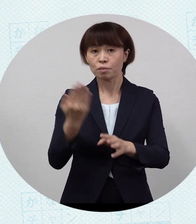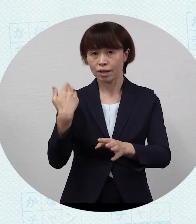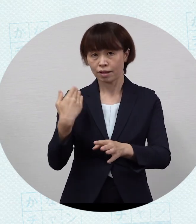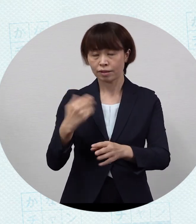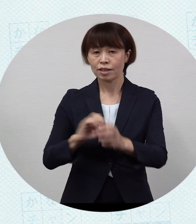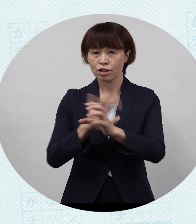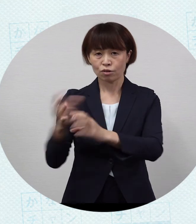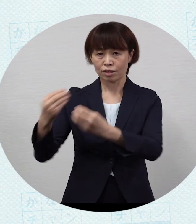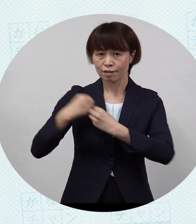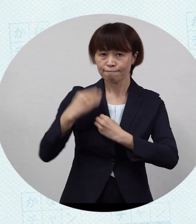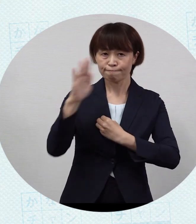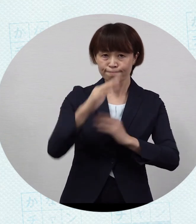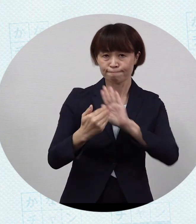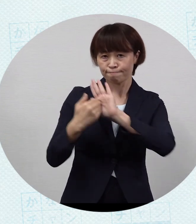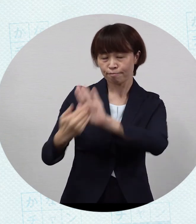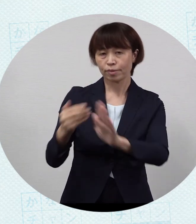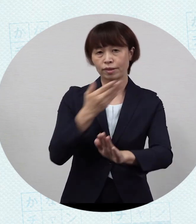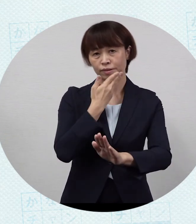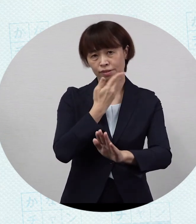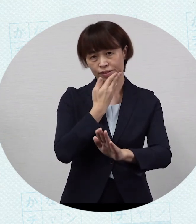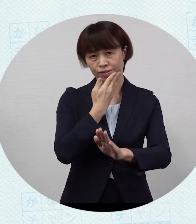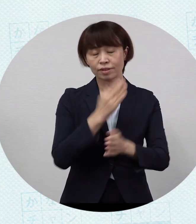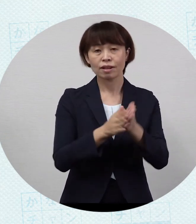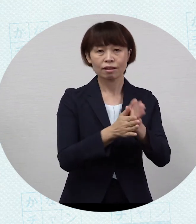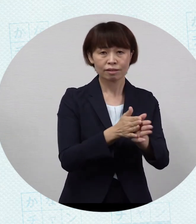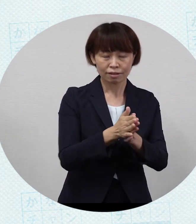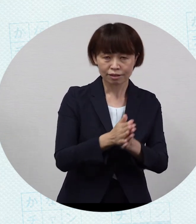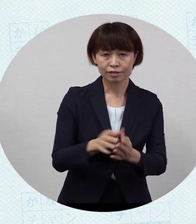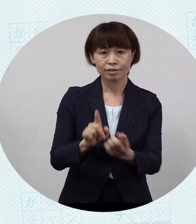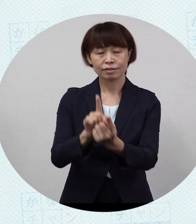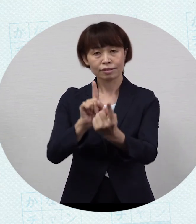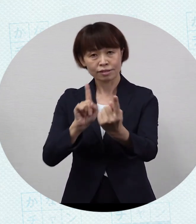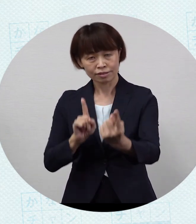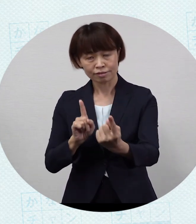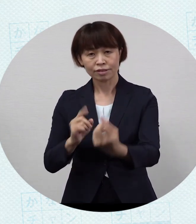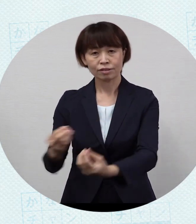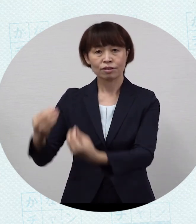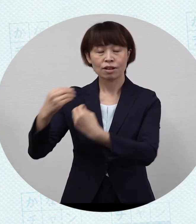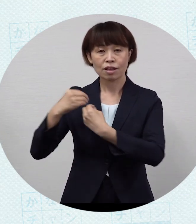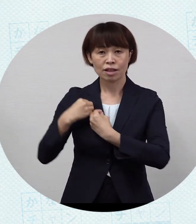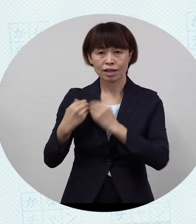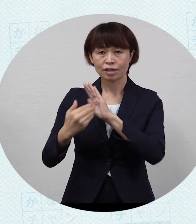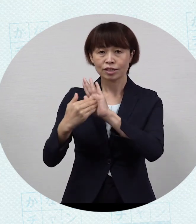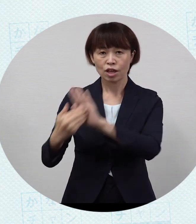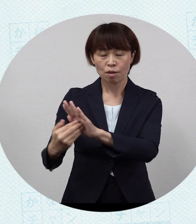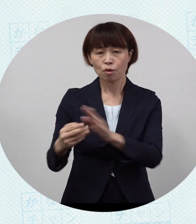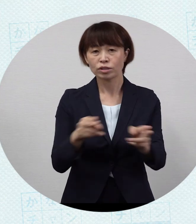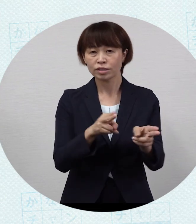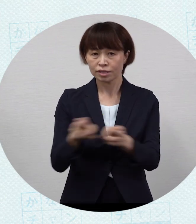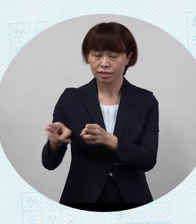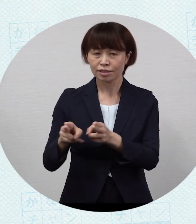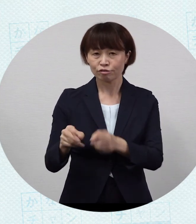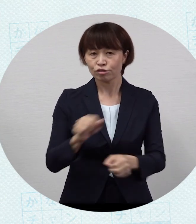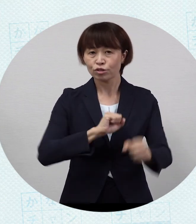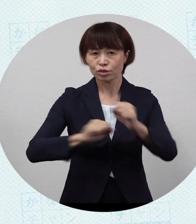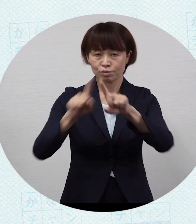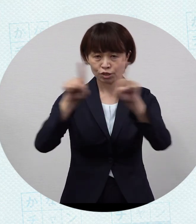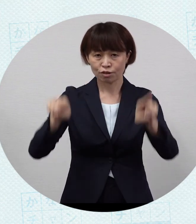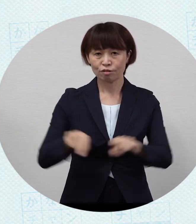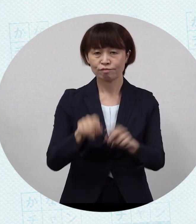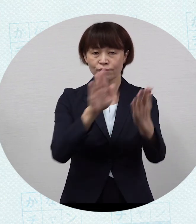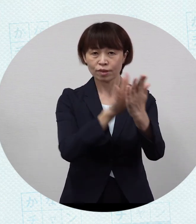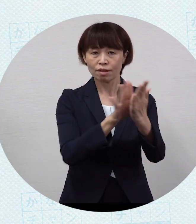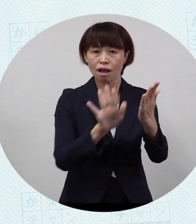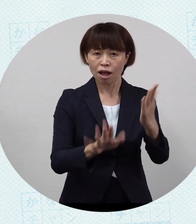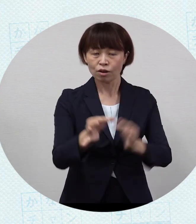感染しないことが一番大事ですので、引き続き、手洗いうがいの徹底ですとか3密を避ける、そして感染防止対策取り組み書が貼ってあるお